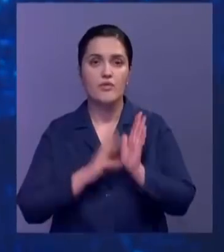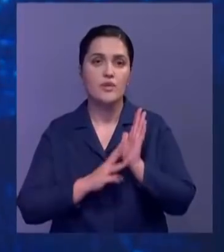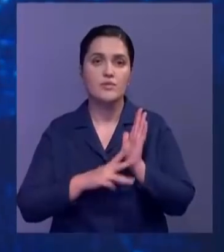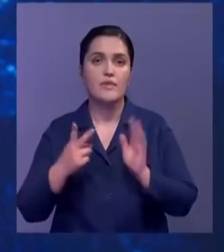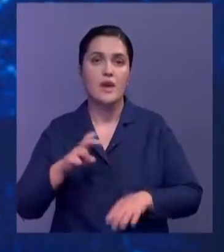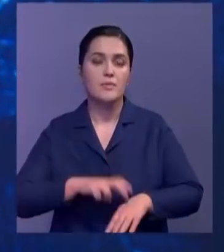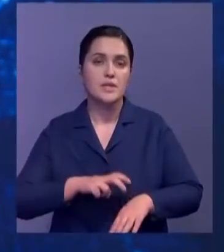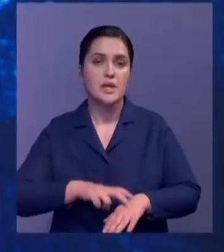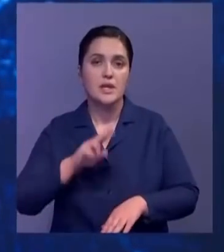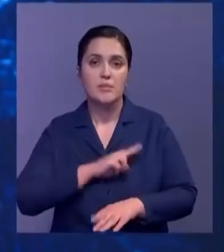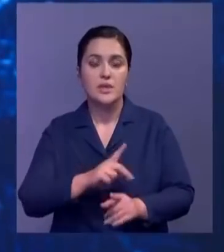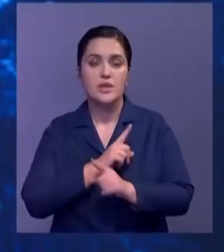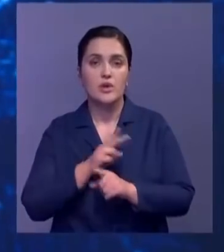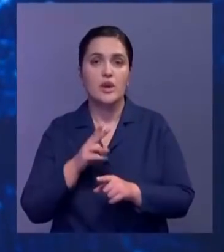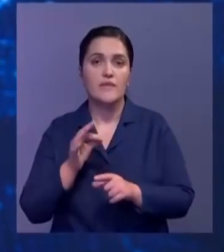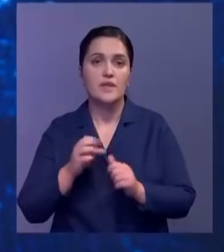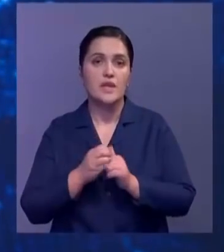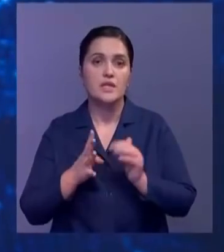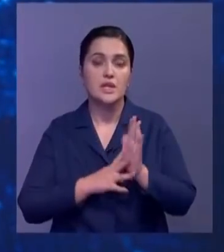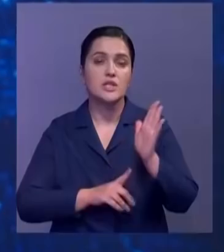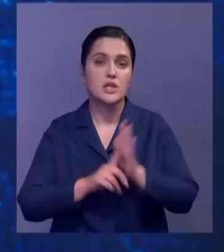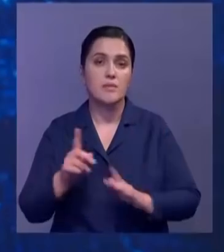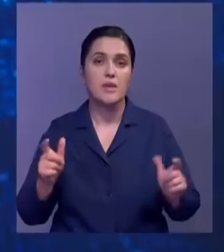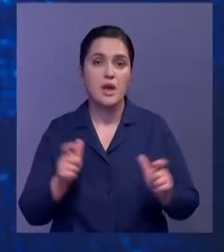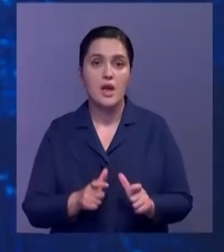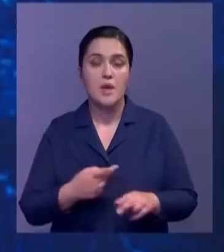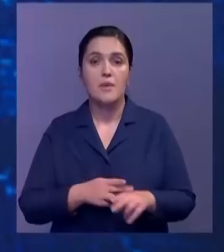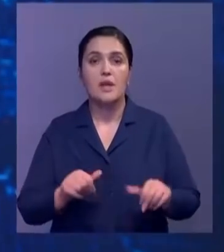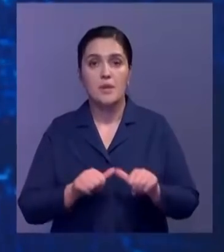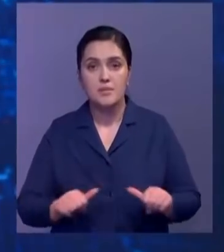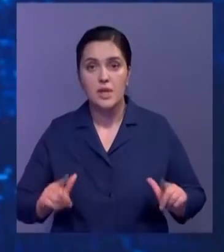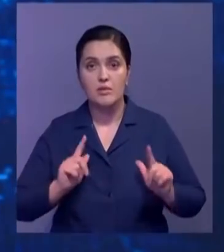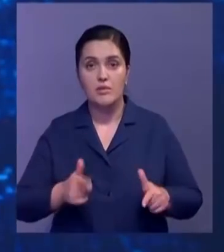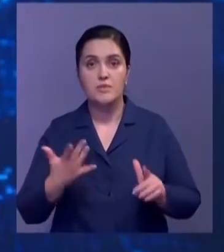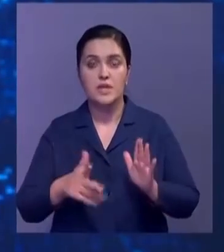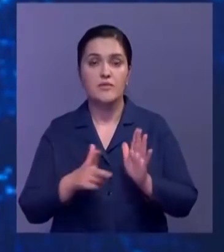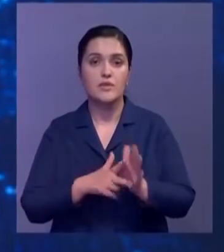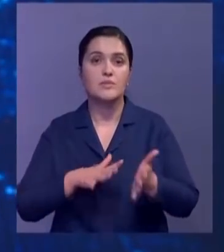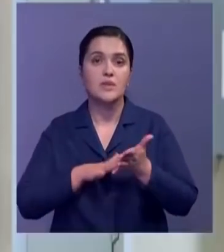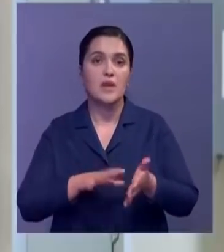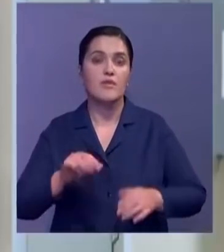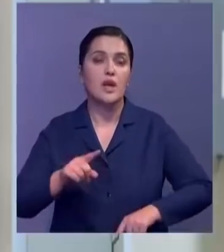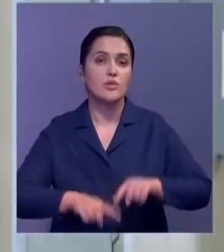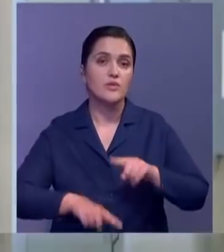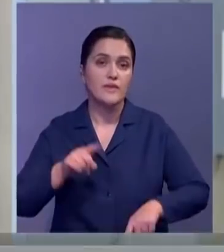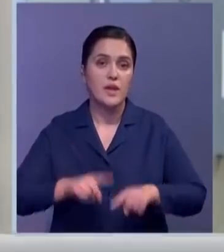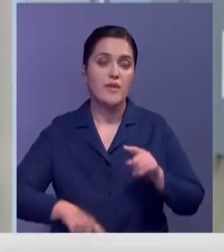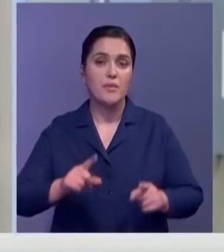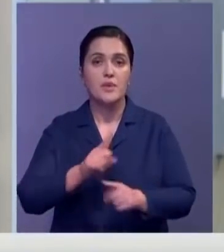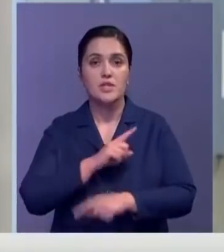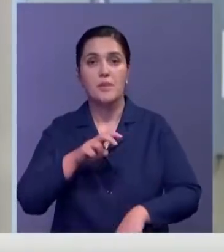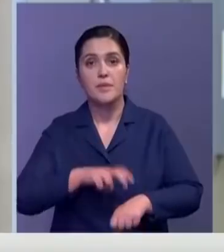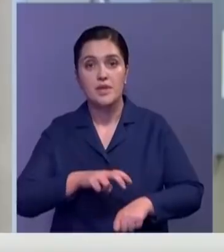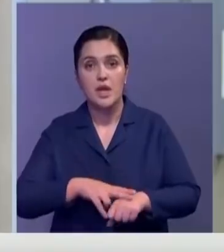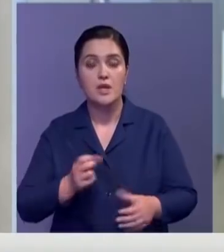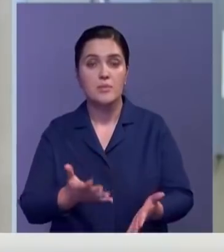182 медицинских работника скончались от COVID-19 с начала пандемии. Региональные комиссии одобрили 58 заявок от родственников